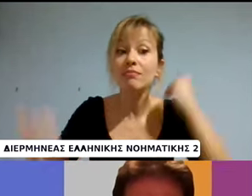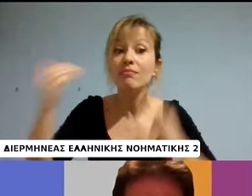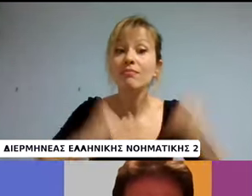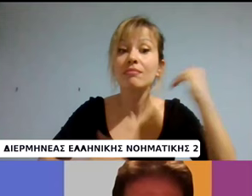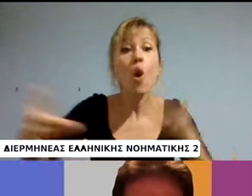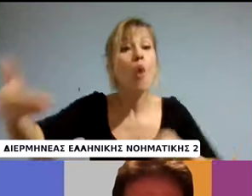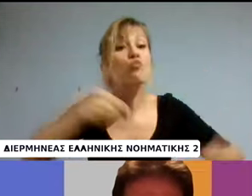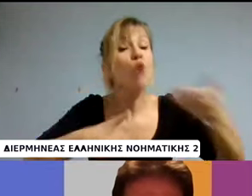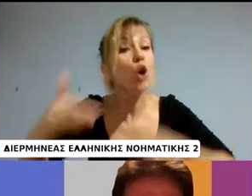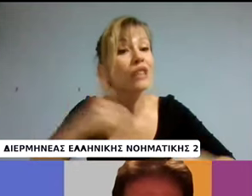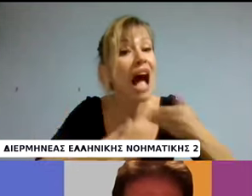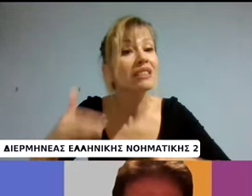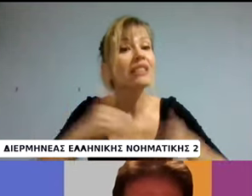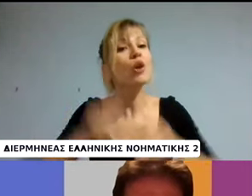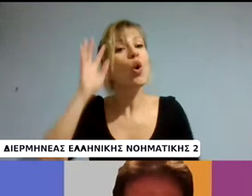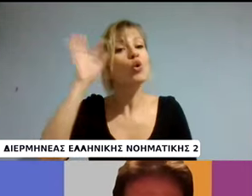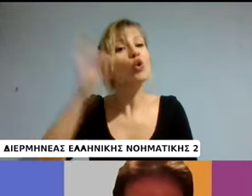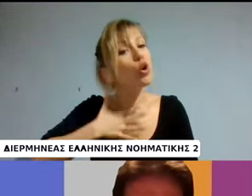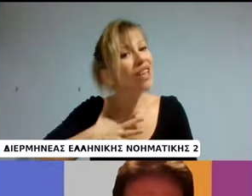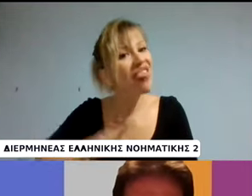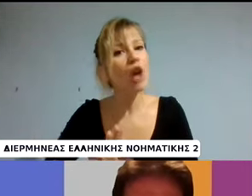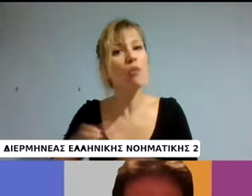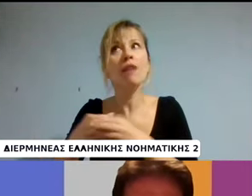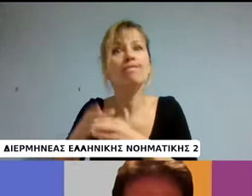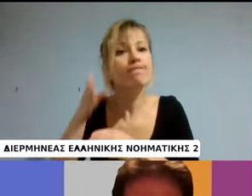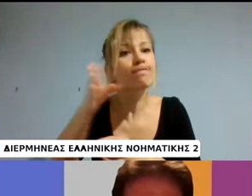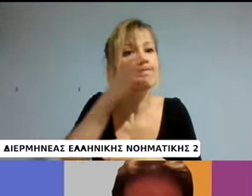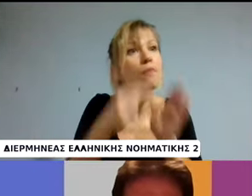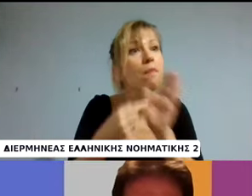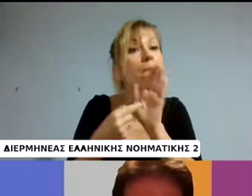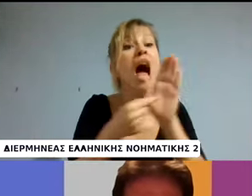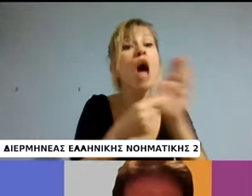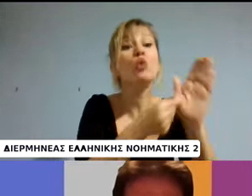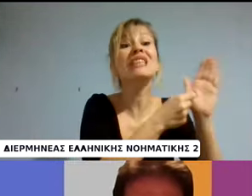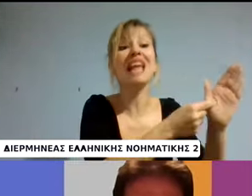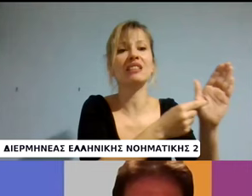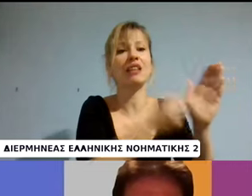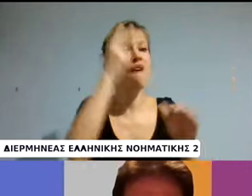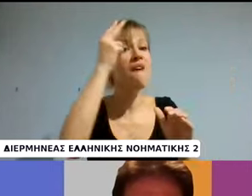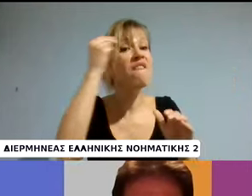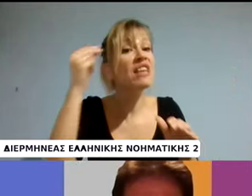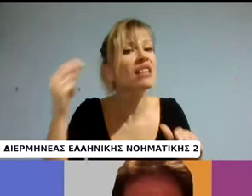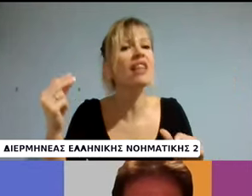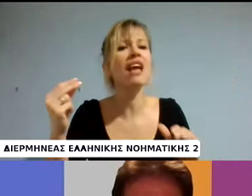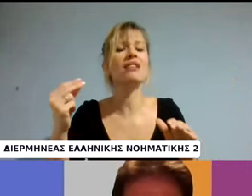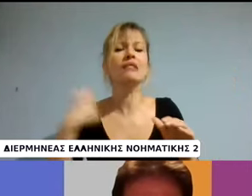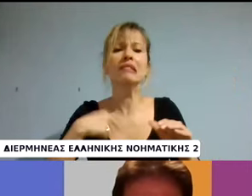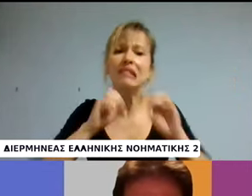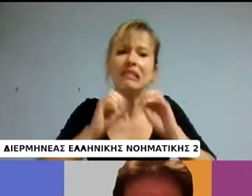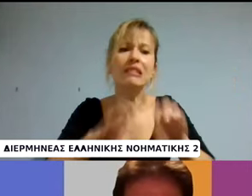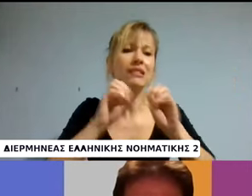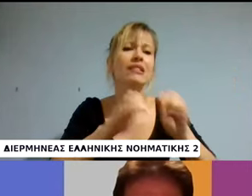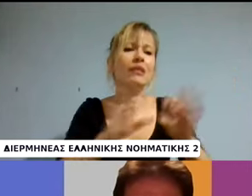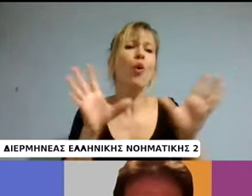τον οδηγό στους φοιτητές σας και στους σπουδαστές σας, που είναι πολύ σημαντικό βήμα εκπαίδευσης της